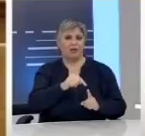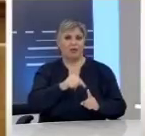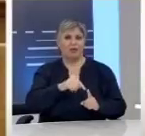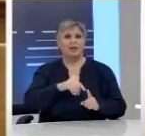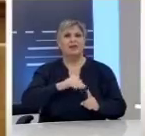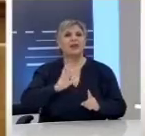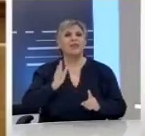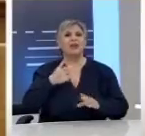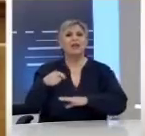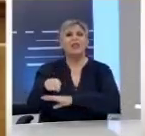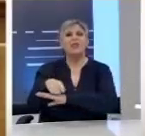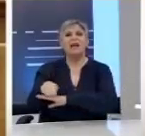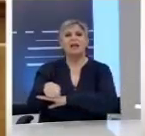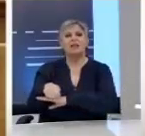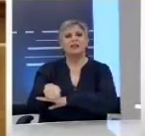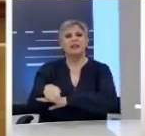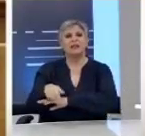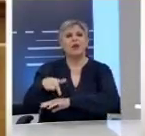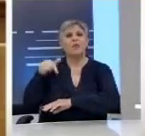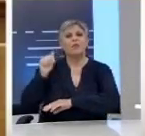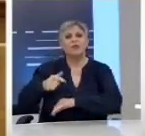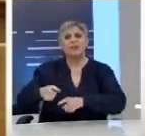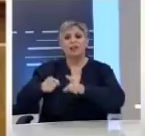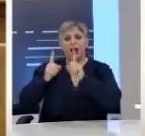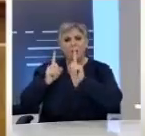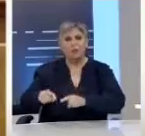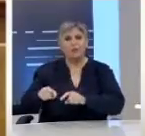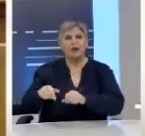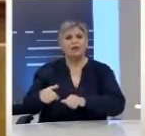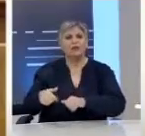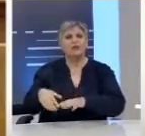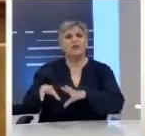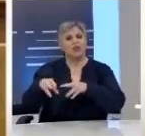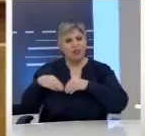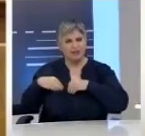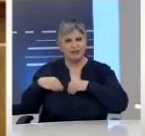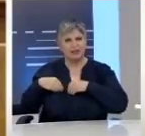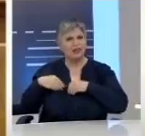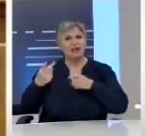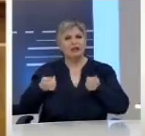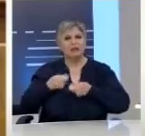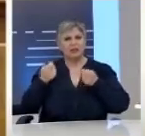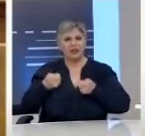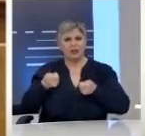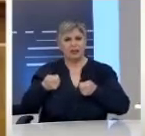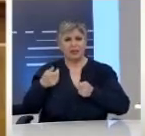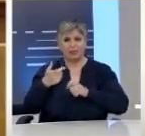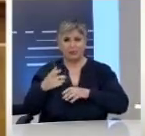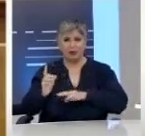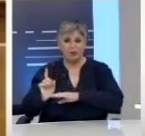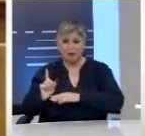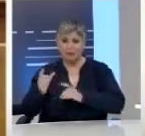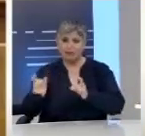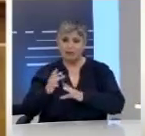Έλληνες δικαστές οι οποίοι είχαν προηγηθεί του νόμου? Θα κλείσει και σε αυτούς την πόρτα της Εκκλησίας? Τι